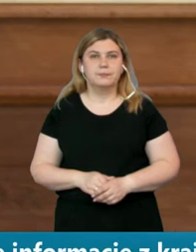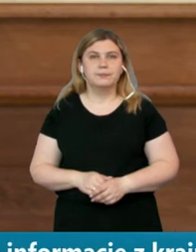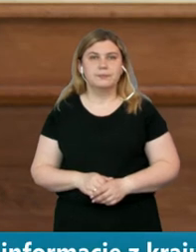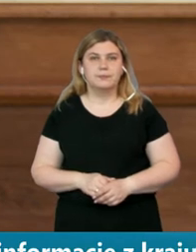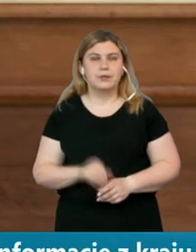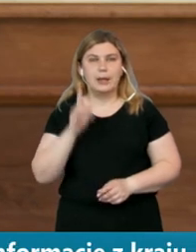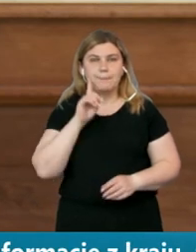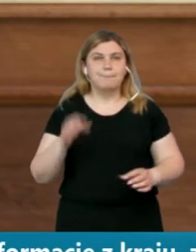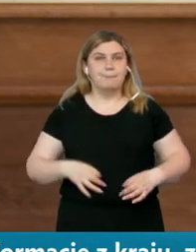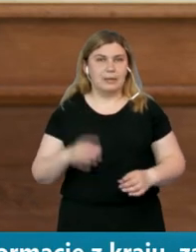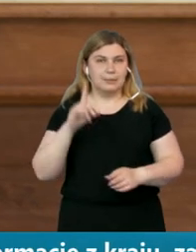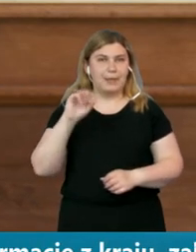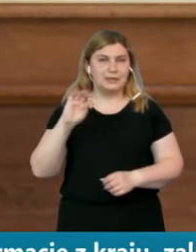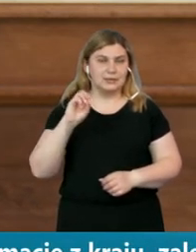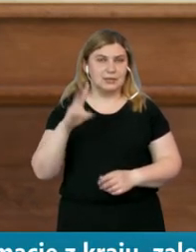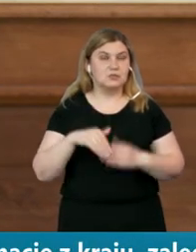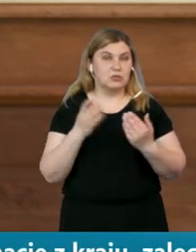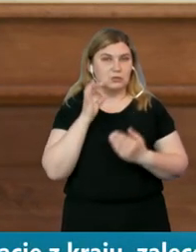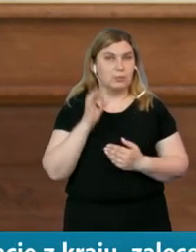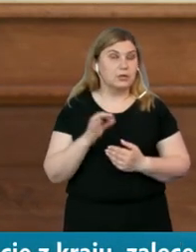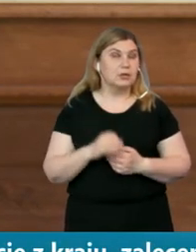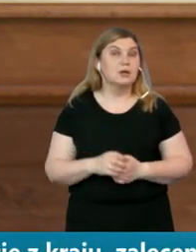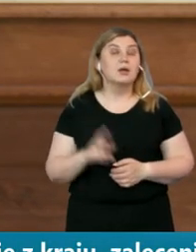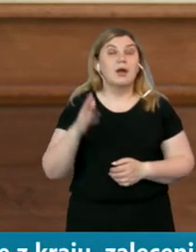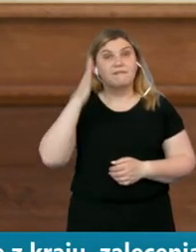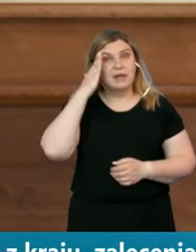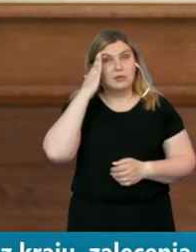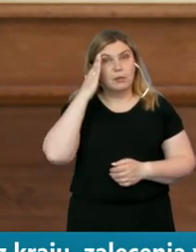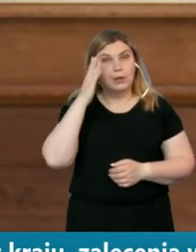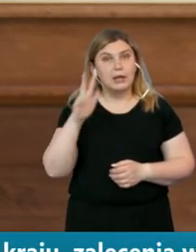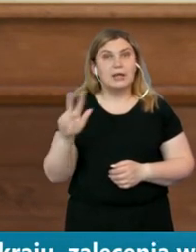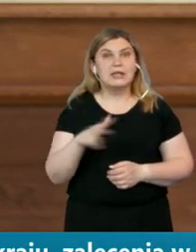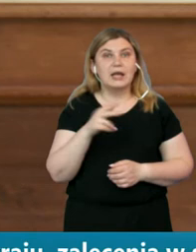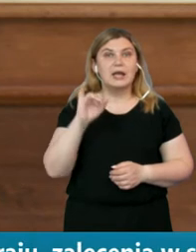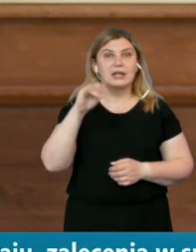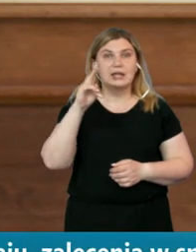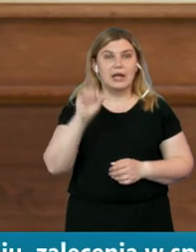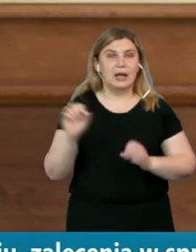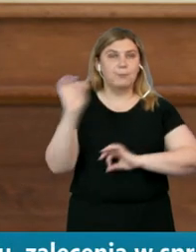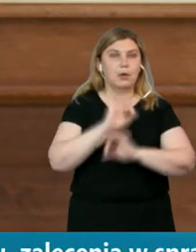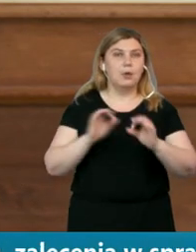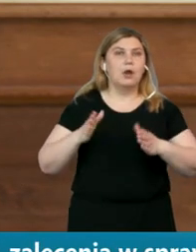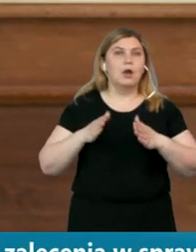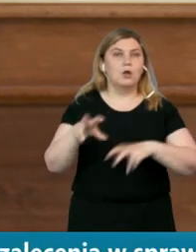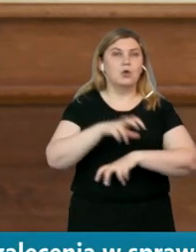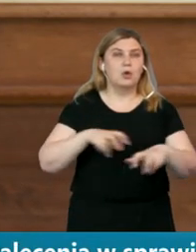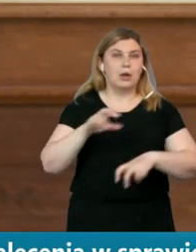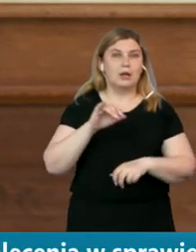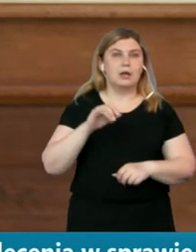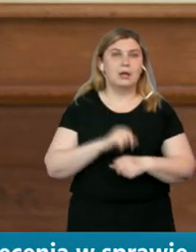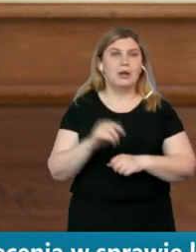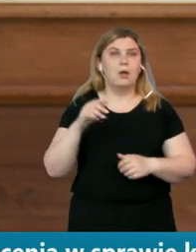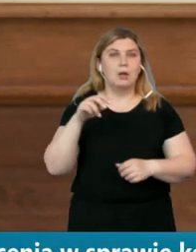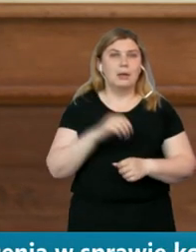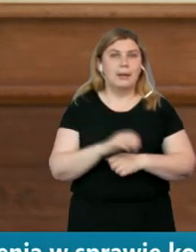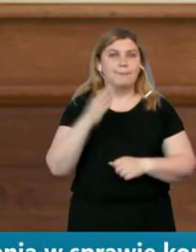Pan Patryk. Dzień dobry panie prezydencie. Czy wiadomo, kiedy IKEA zmodyfikuje organizację ruchu na Mieszka i Białowieskie? Taką umowę